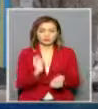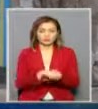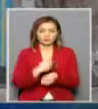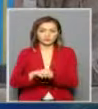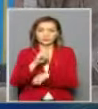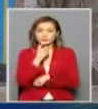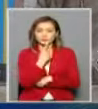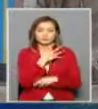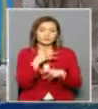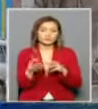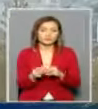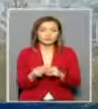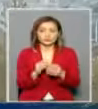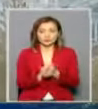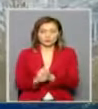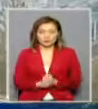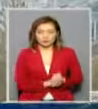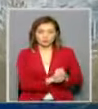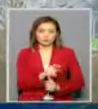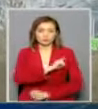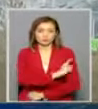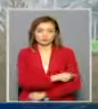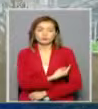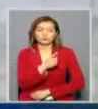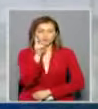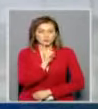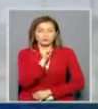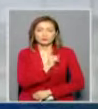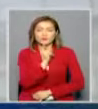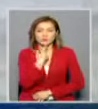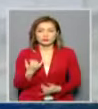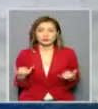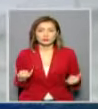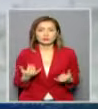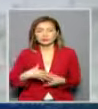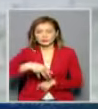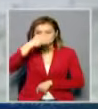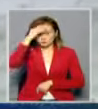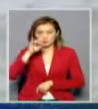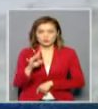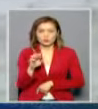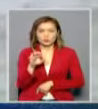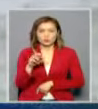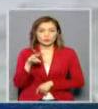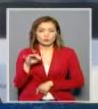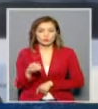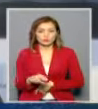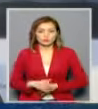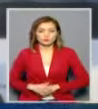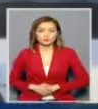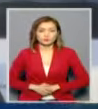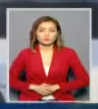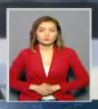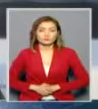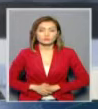все трудности. В единстве сила. Имеющиеся проблемы – это временные трудности, считает политолог Ербулат Даулетказиев. Дорогие